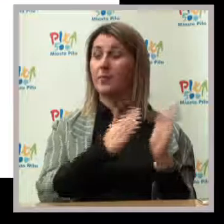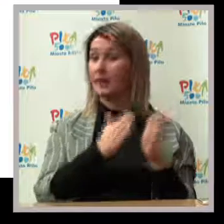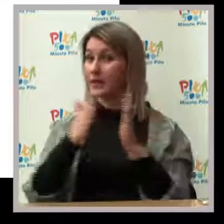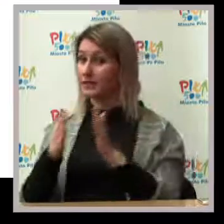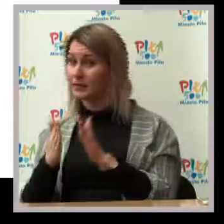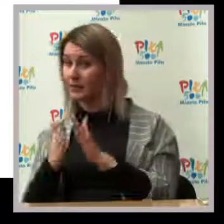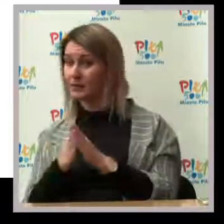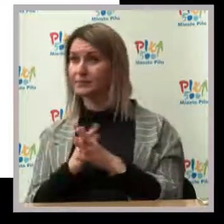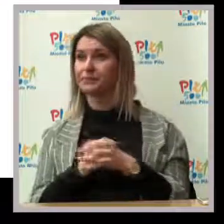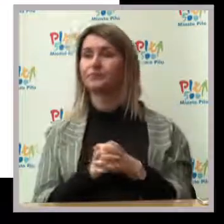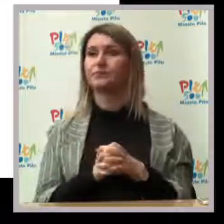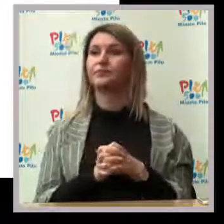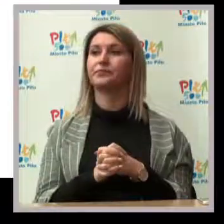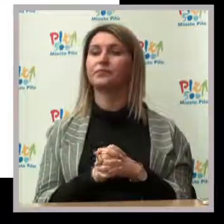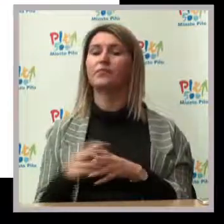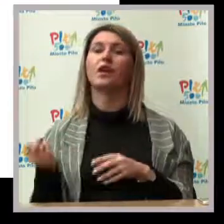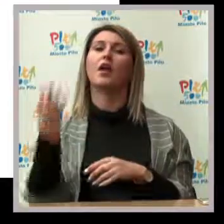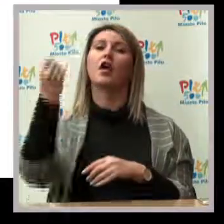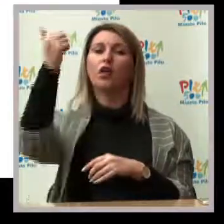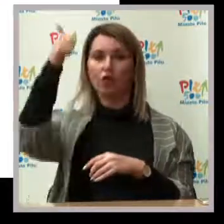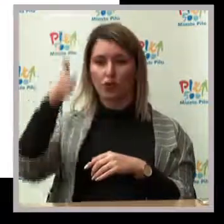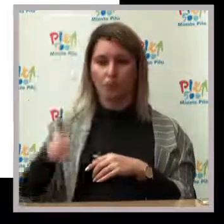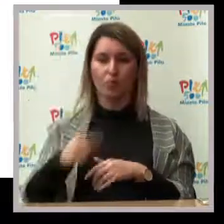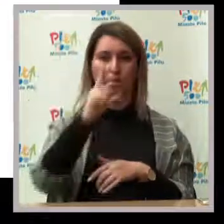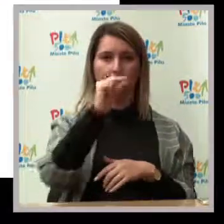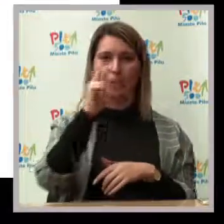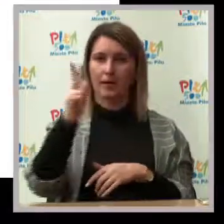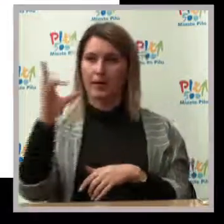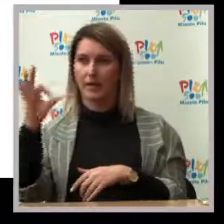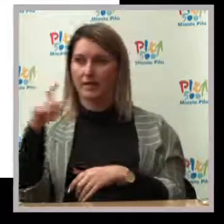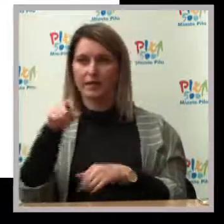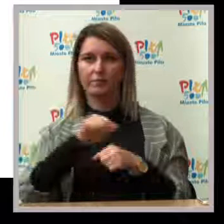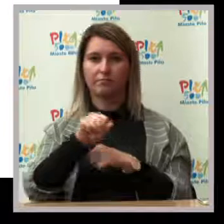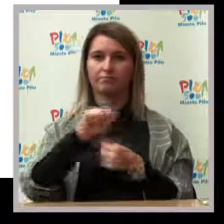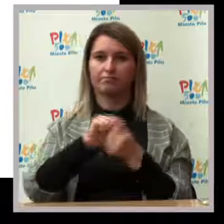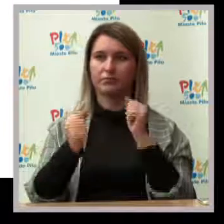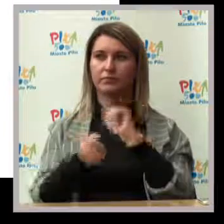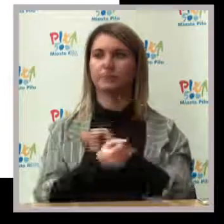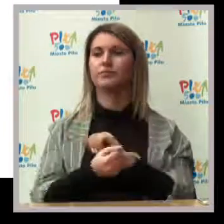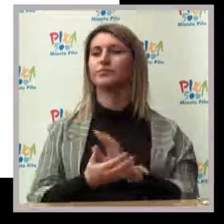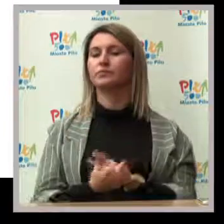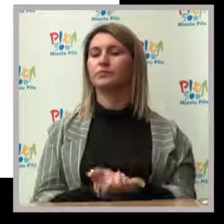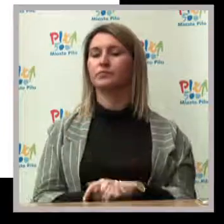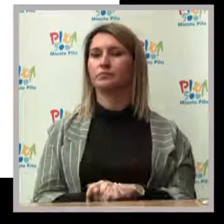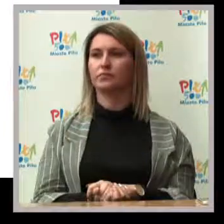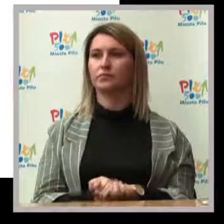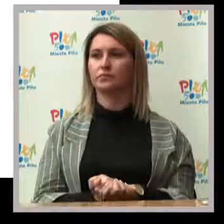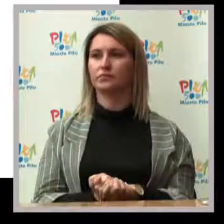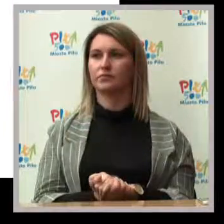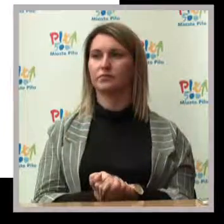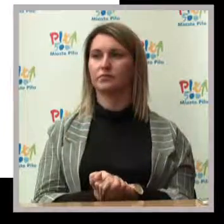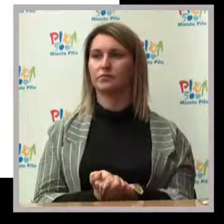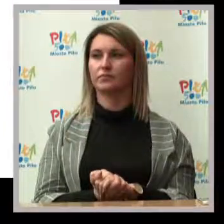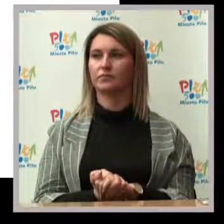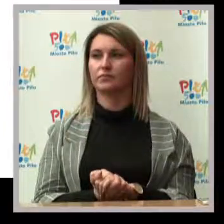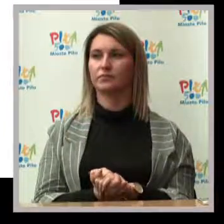projekty przebudowy dworca, chociażby PKS, to już projekty komercyjne, ale my ze swojej